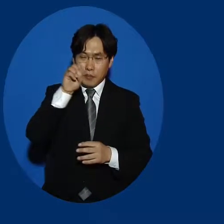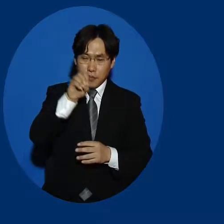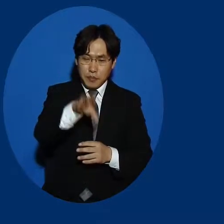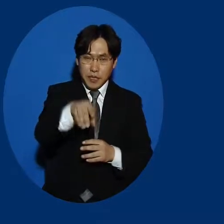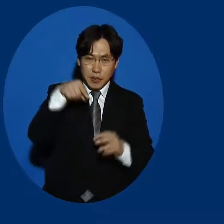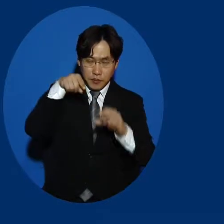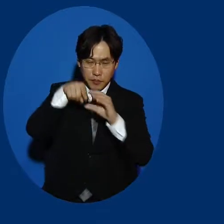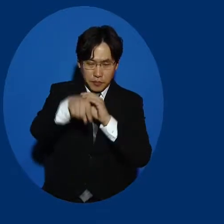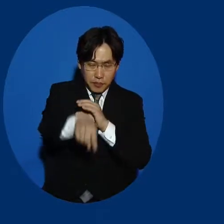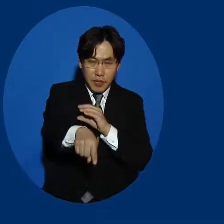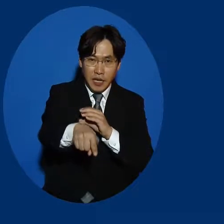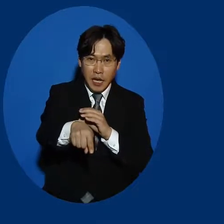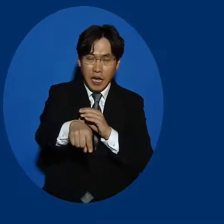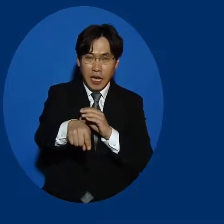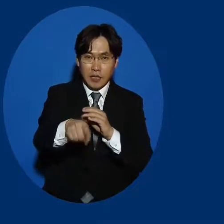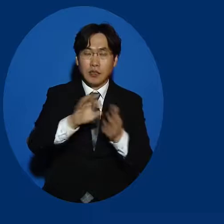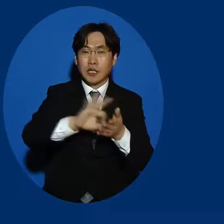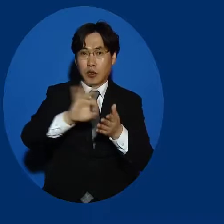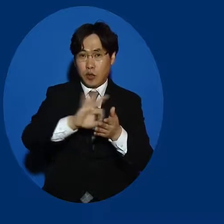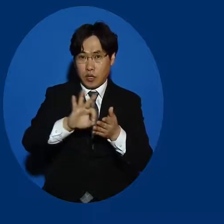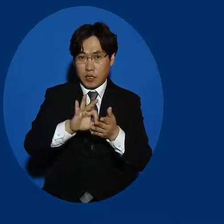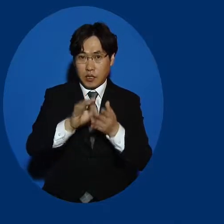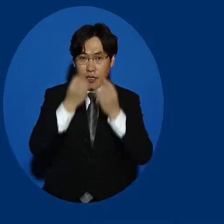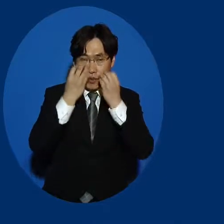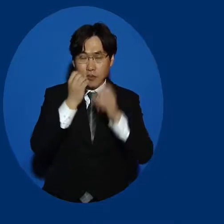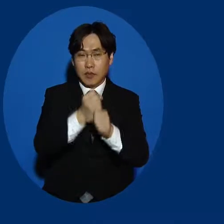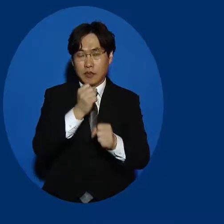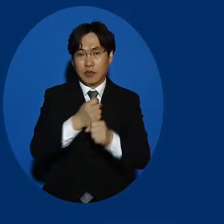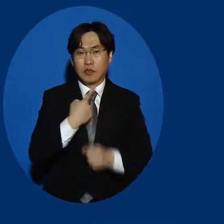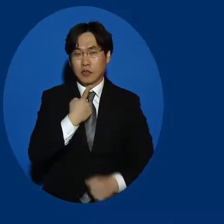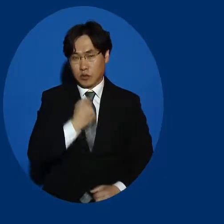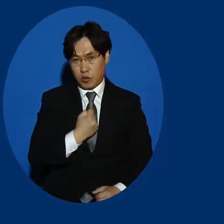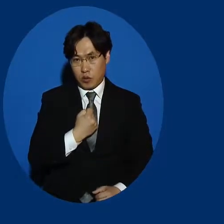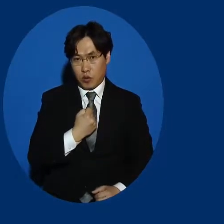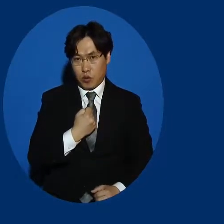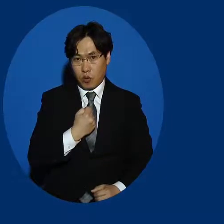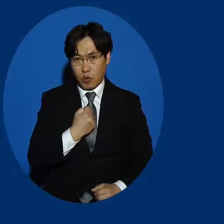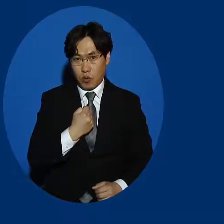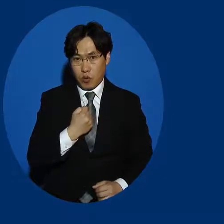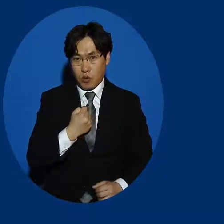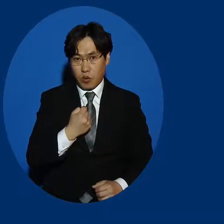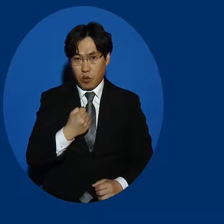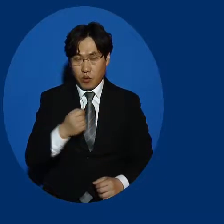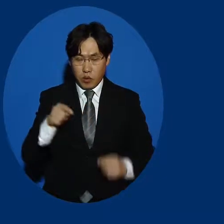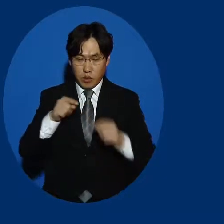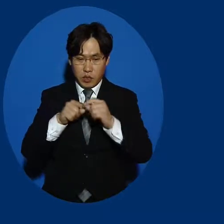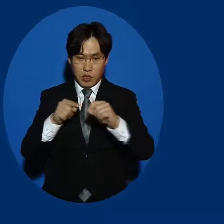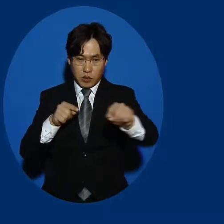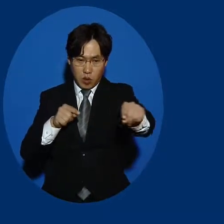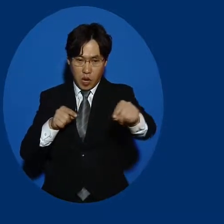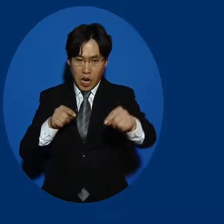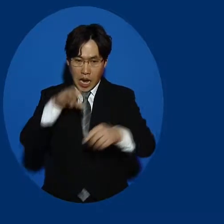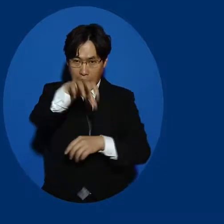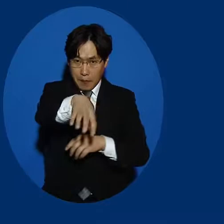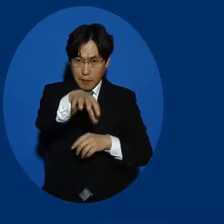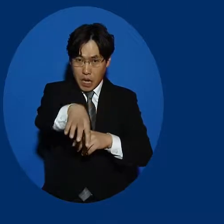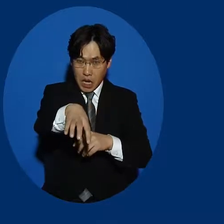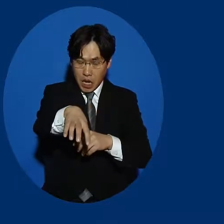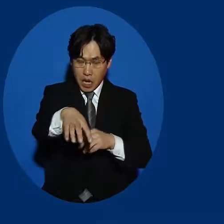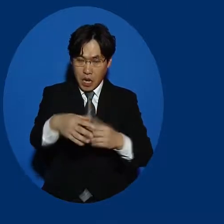그래서 전방에 방해물을 미리 감지해서 흰 지팡이에